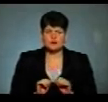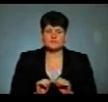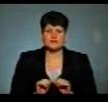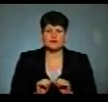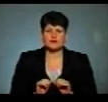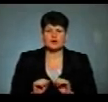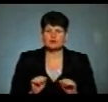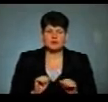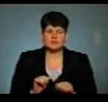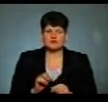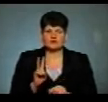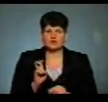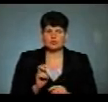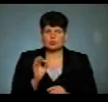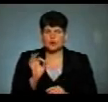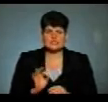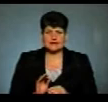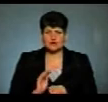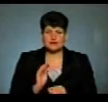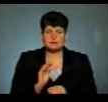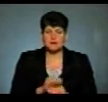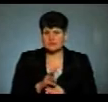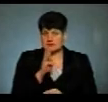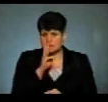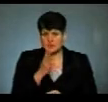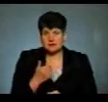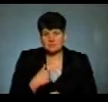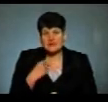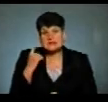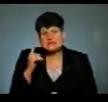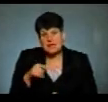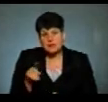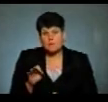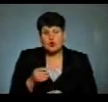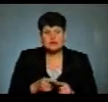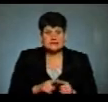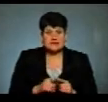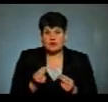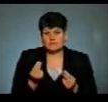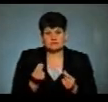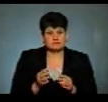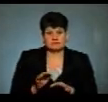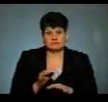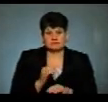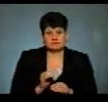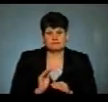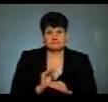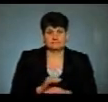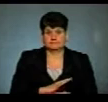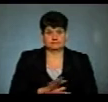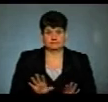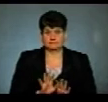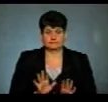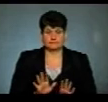у вигляді 200% надбавки до заробітної плати ми якби знаємо про це, але нарахувань ми ще не проводили. Але